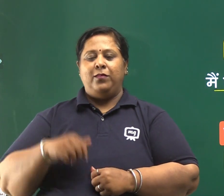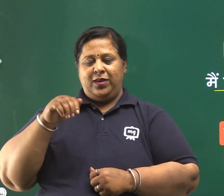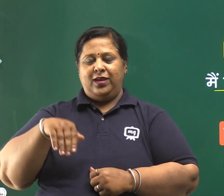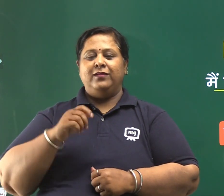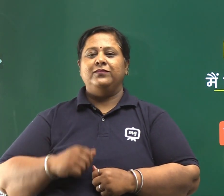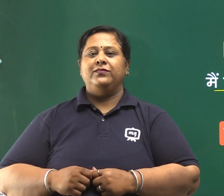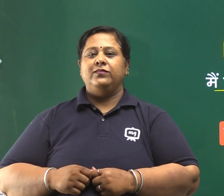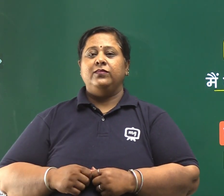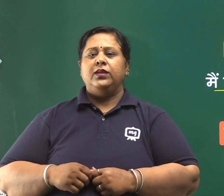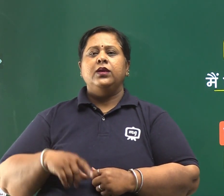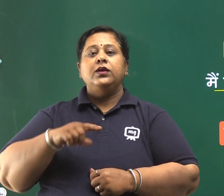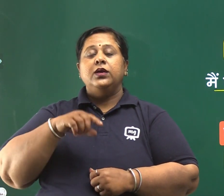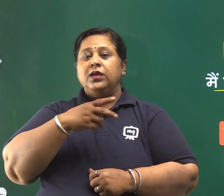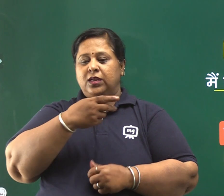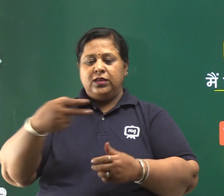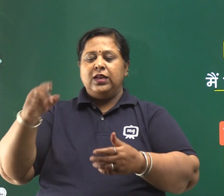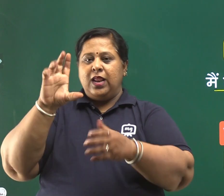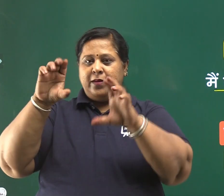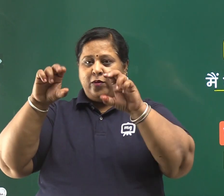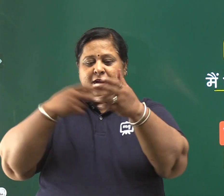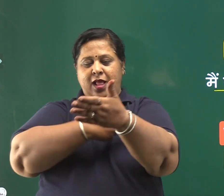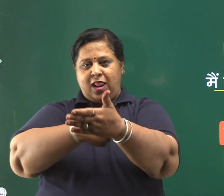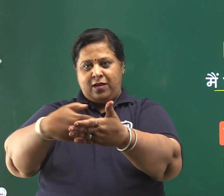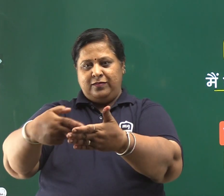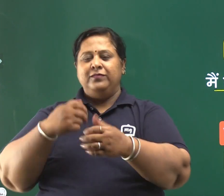में सबसे छोटी हूँ